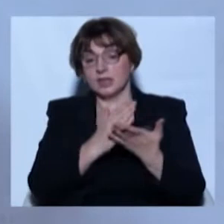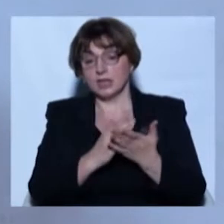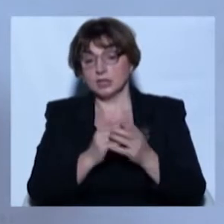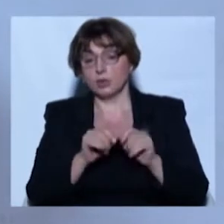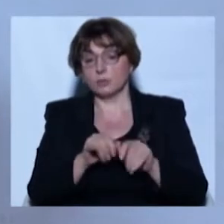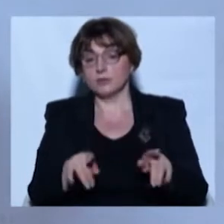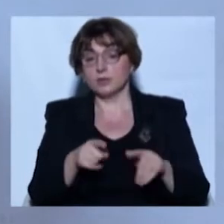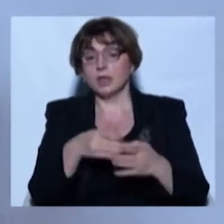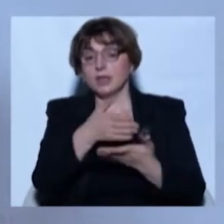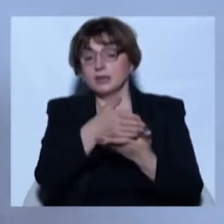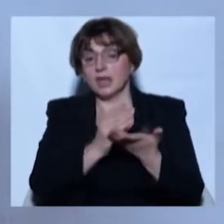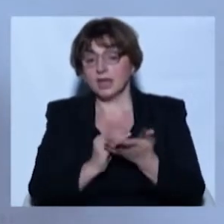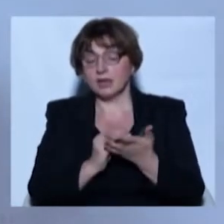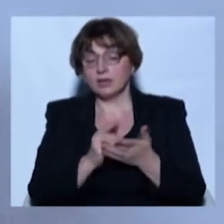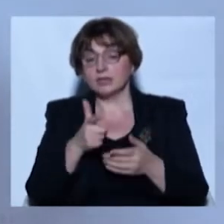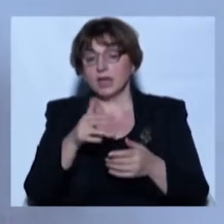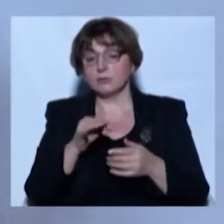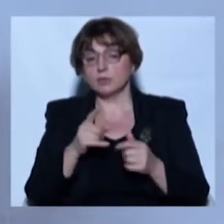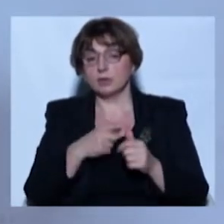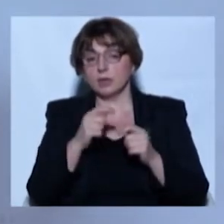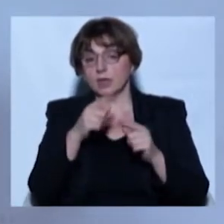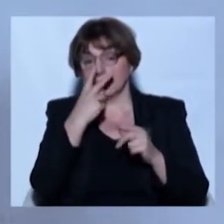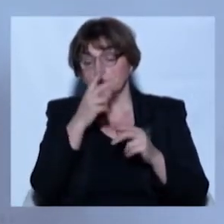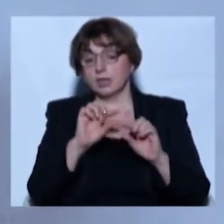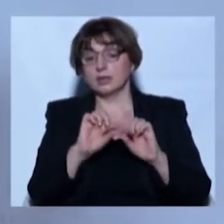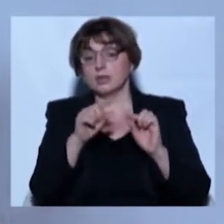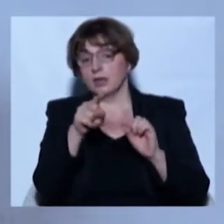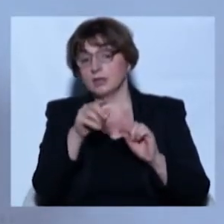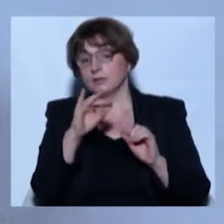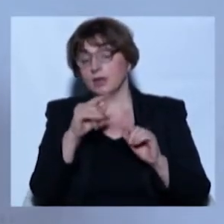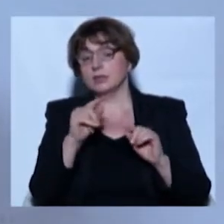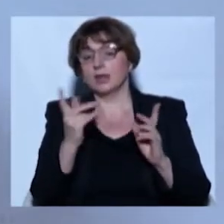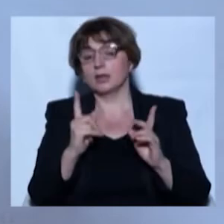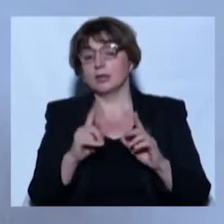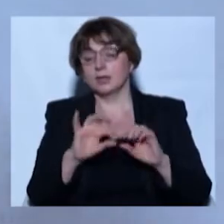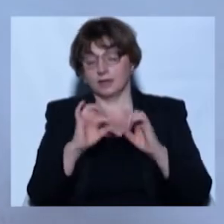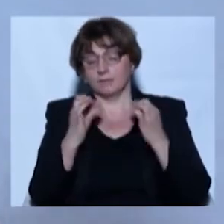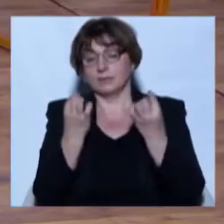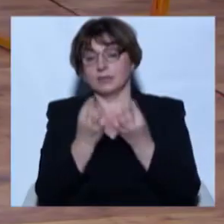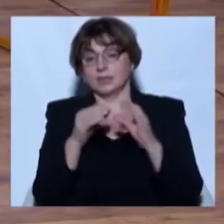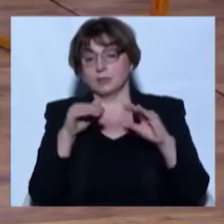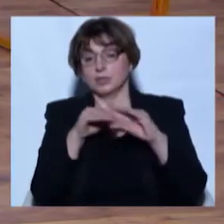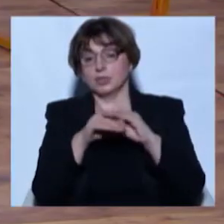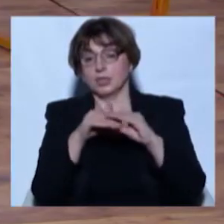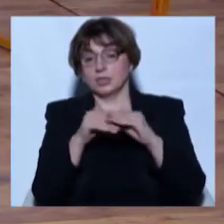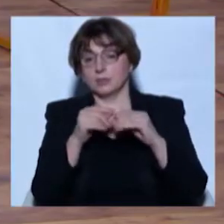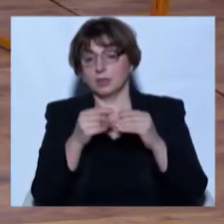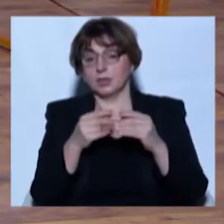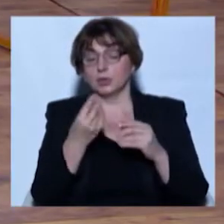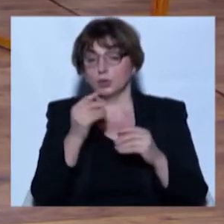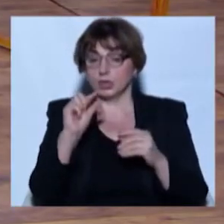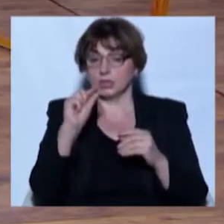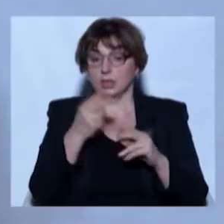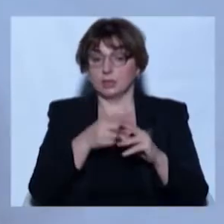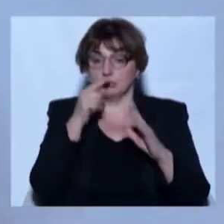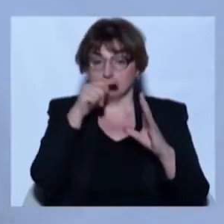ասետ սխեղուլ էպս նախևրատ գամջույրվալ է սուծոտև են, դա է այս վայլի կախլավ դիսկեպիս վայլի նախևրատ գամջույրվալ է սխեղուլի։ Հոլո,